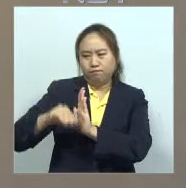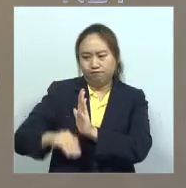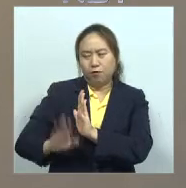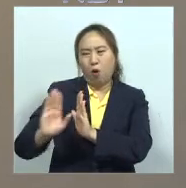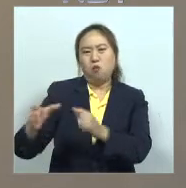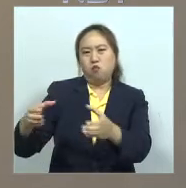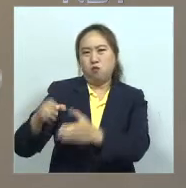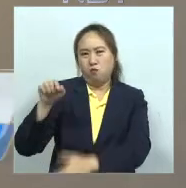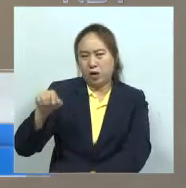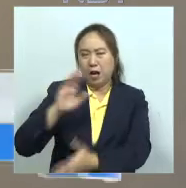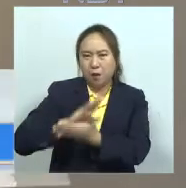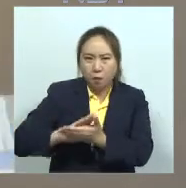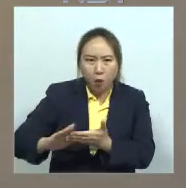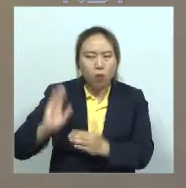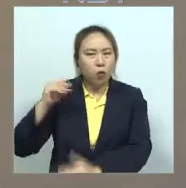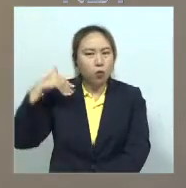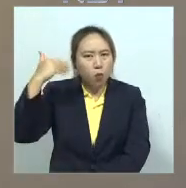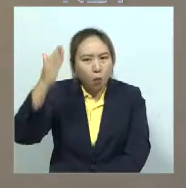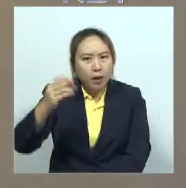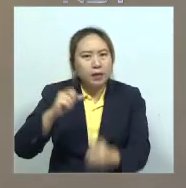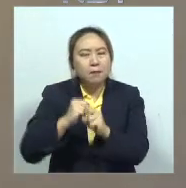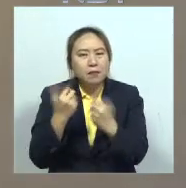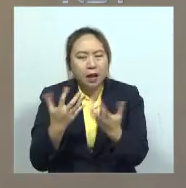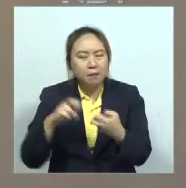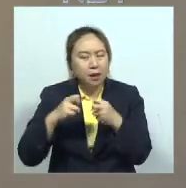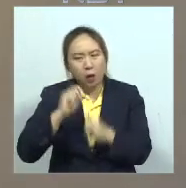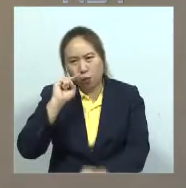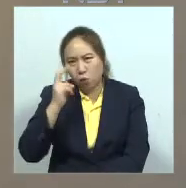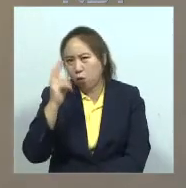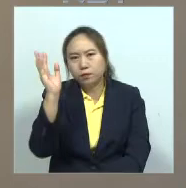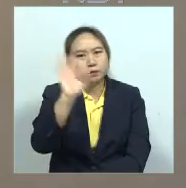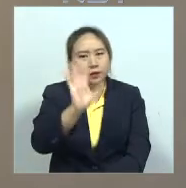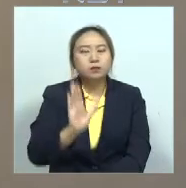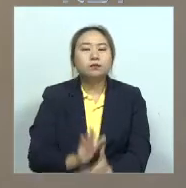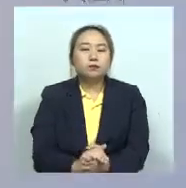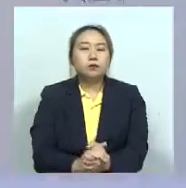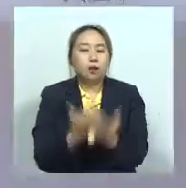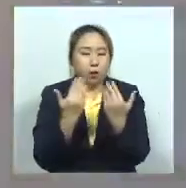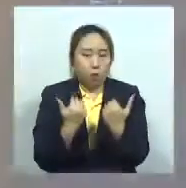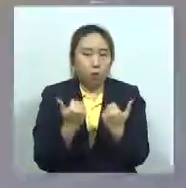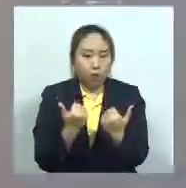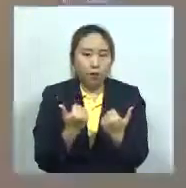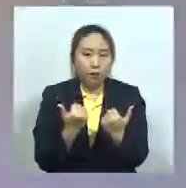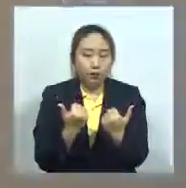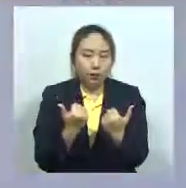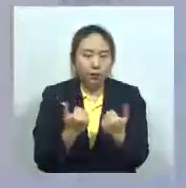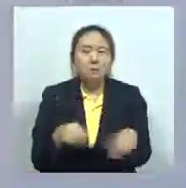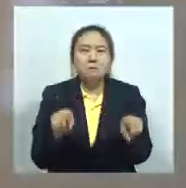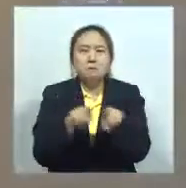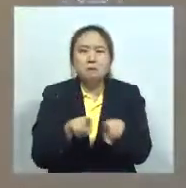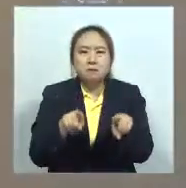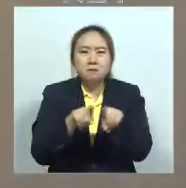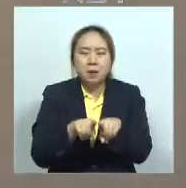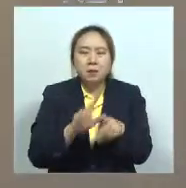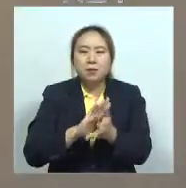ะว่าจะทำยังไงกันต่อไปเพื่อไม่เกิดปัญหาเช่นเดิมเกิดขึ้นอีกนะครับในอนาคตนะครับวันนี้ก็อยู่ระหว่างช่วงการเปลี่ยนผ่านไงธรรม